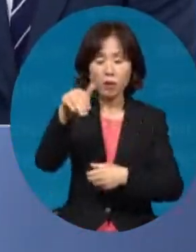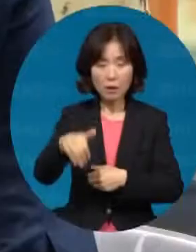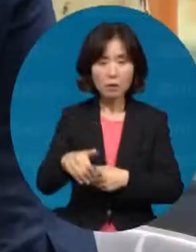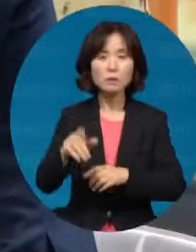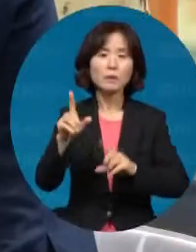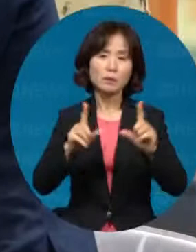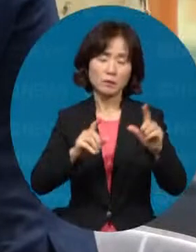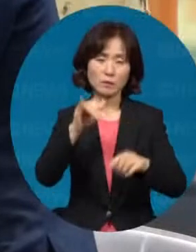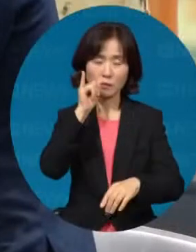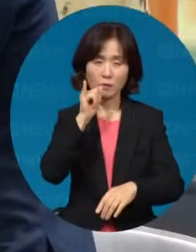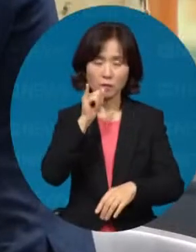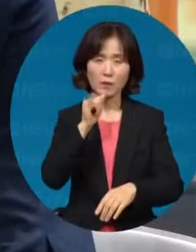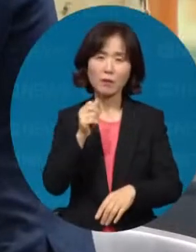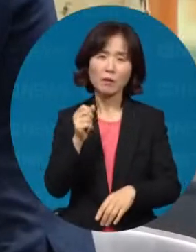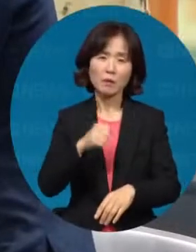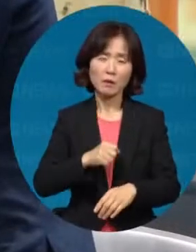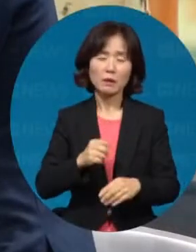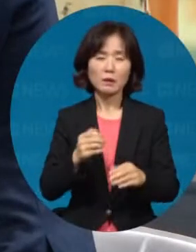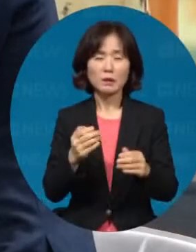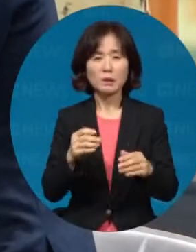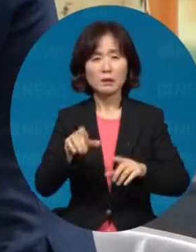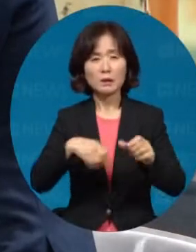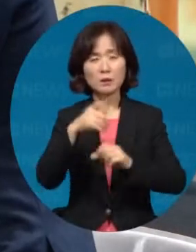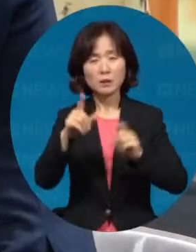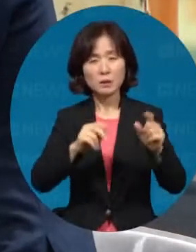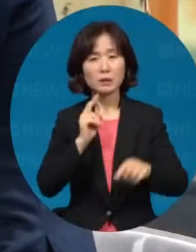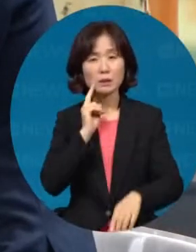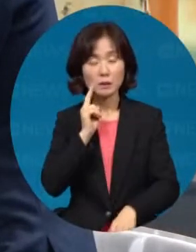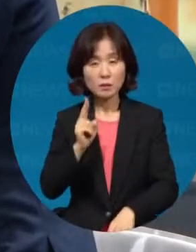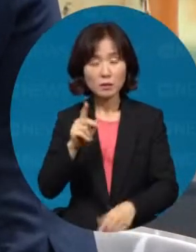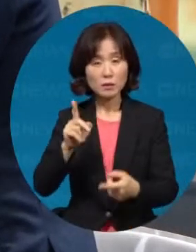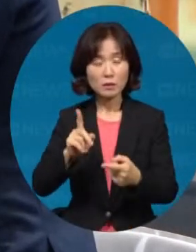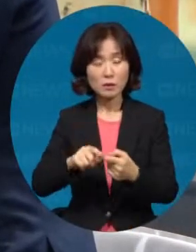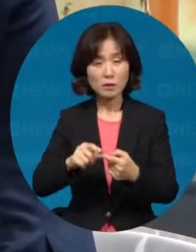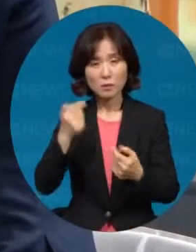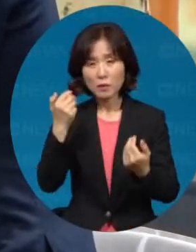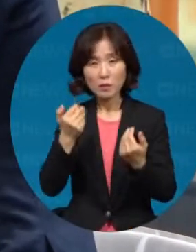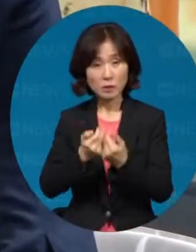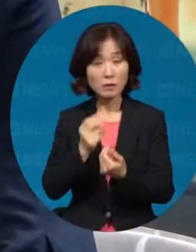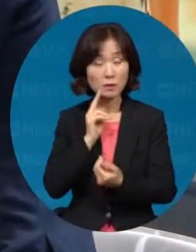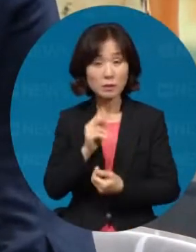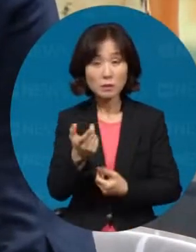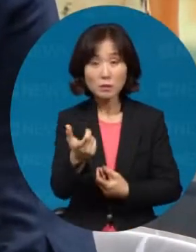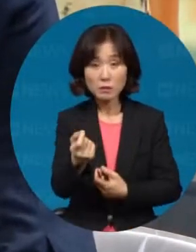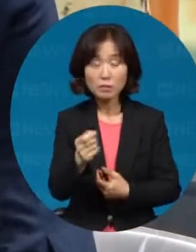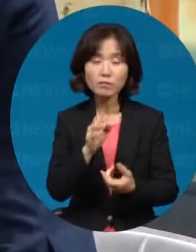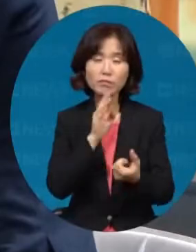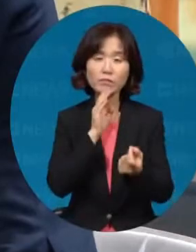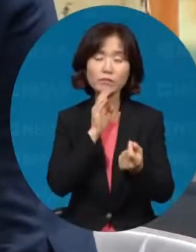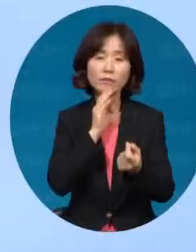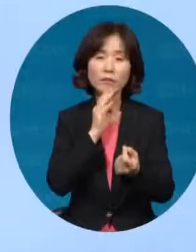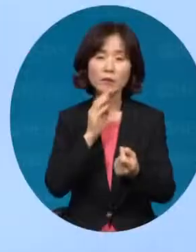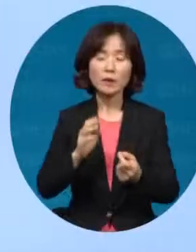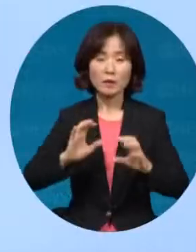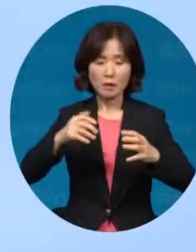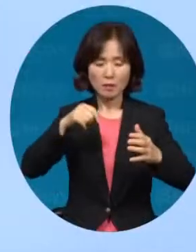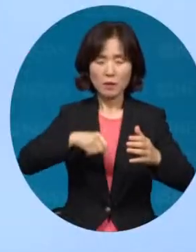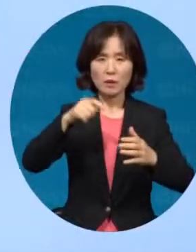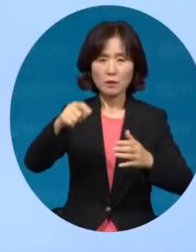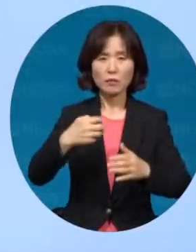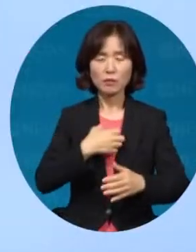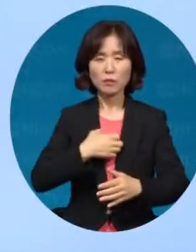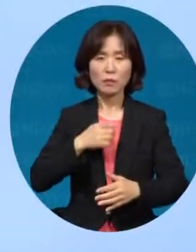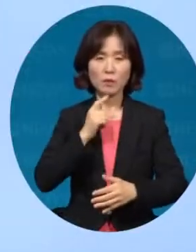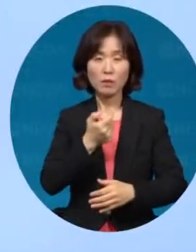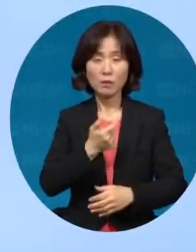이렇게 좀 상황이 극으로 치닫고 있는데 그에 대한 반달 또한 만만치 않겠죠 그렇습니다 아프간 안팎에서 우려의 목소리 쏟아지고